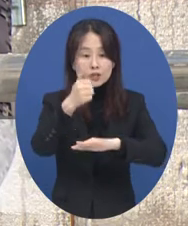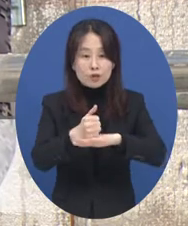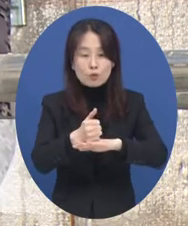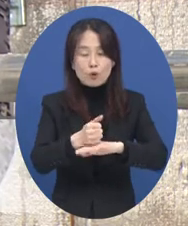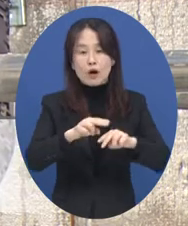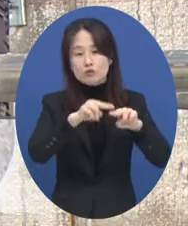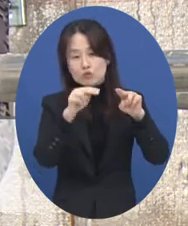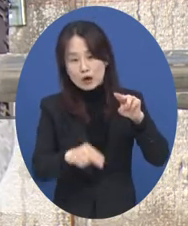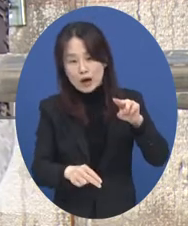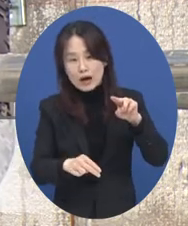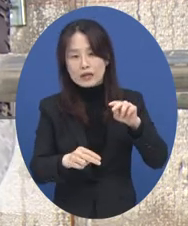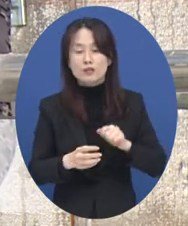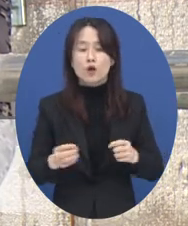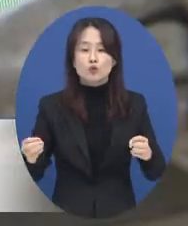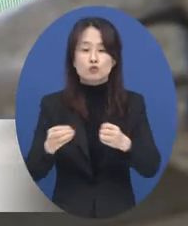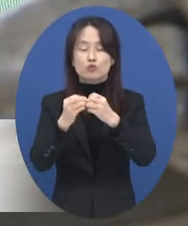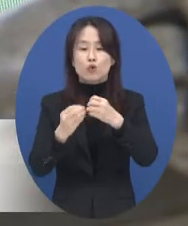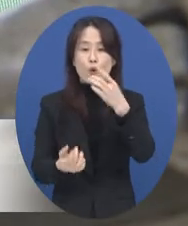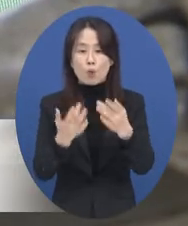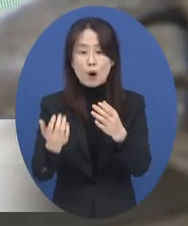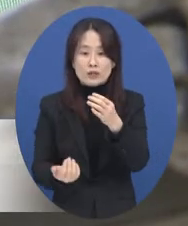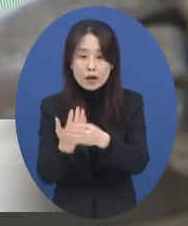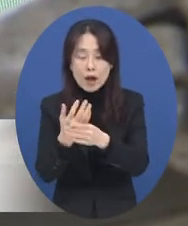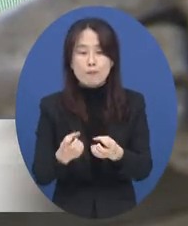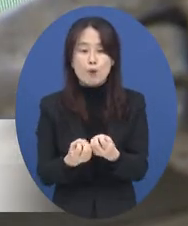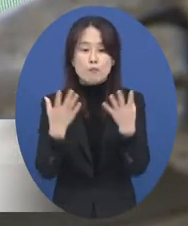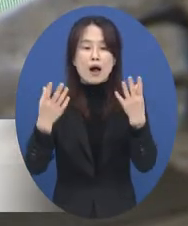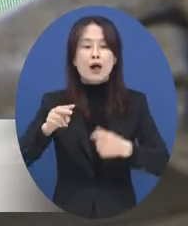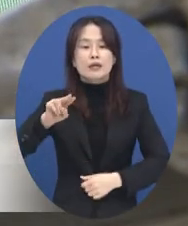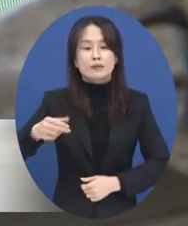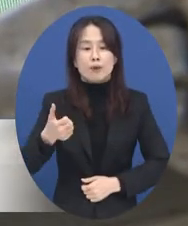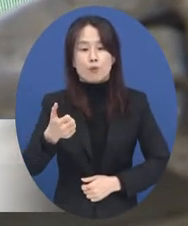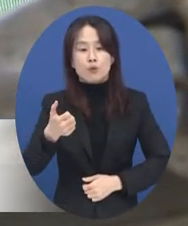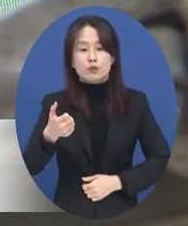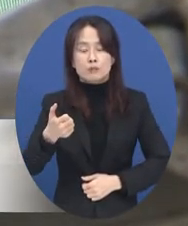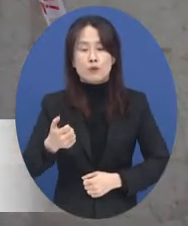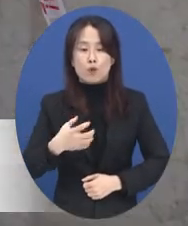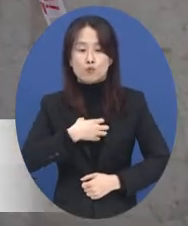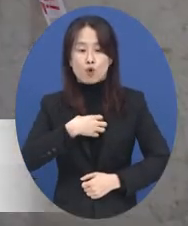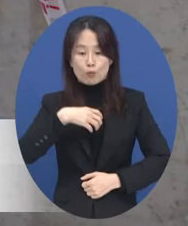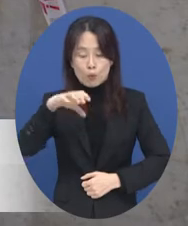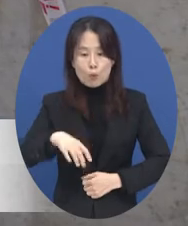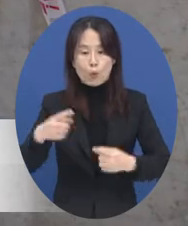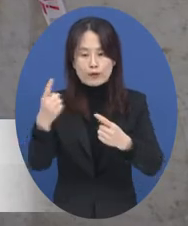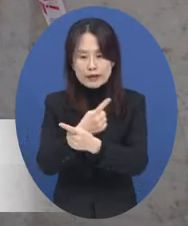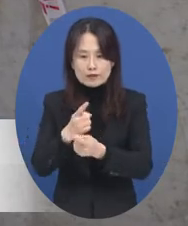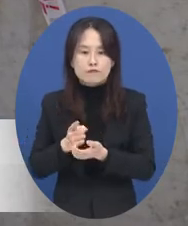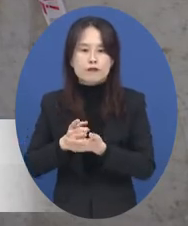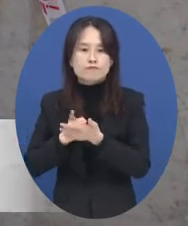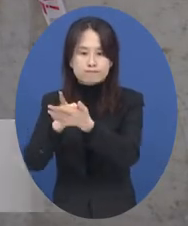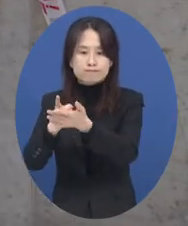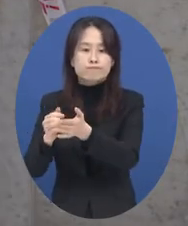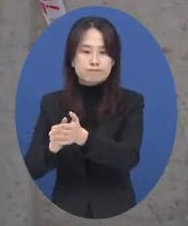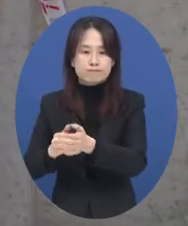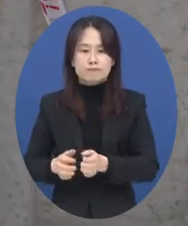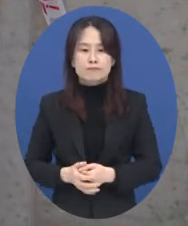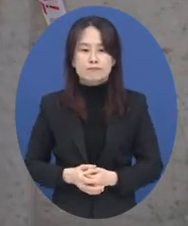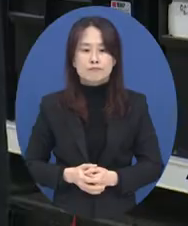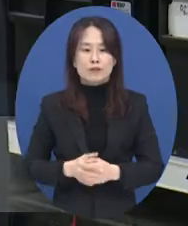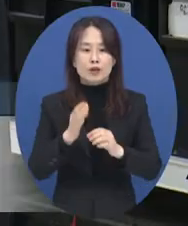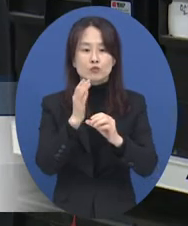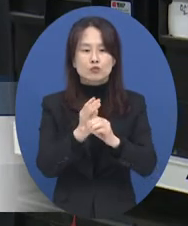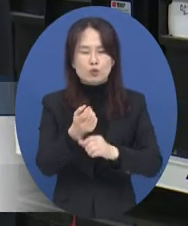그 결과 출하 끼임 충돌 화재 폭발 등 총 2백 50여 권의 위험요인에 개선을 요구했습니다